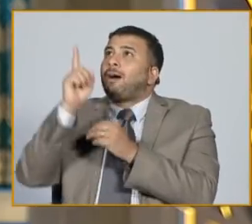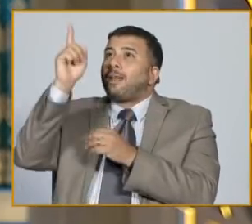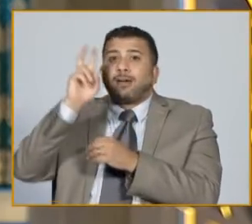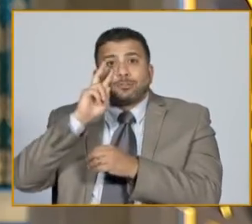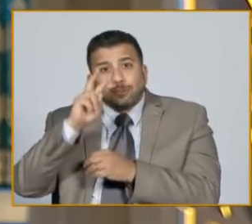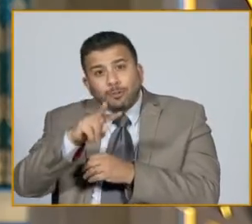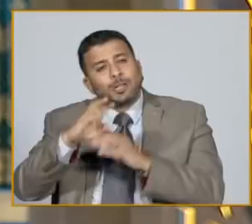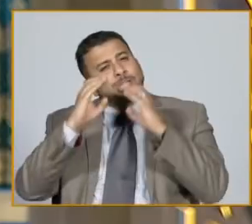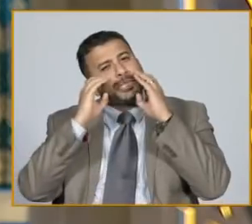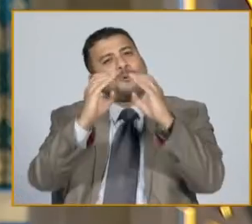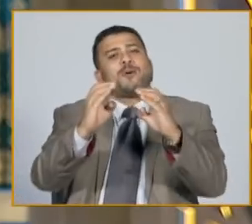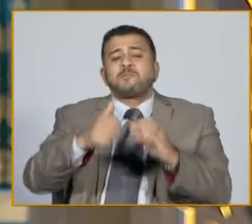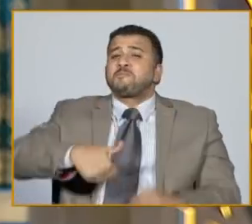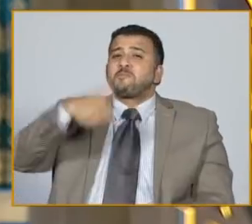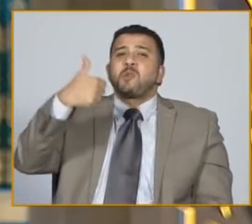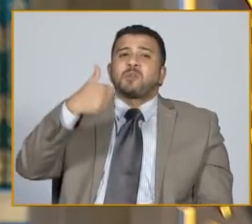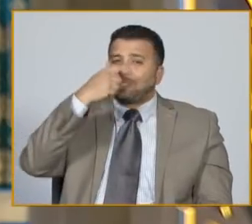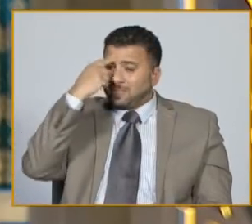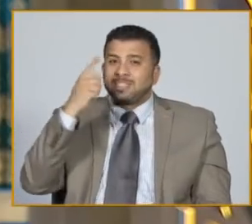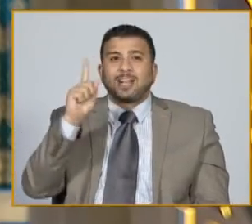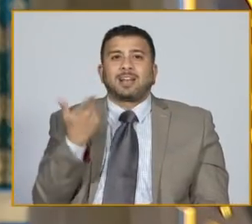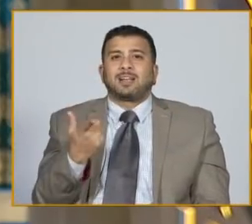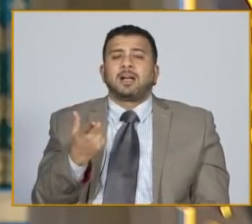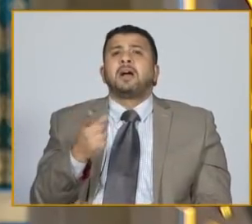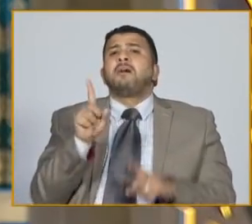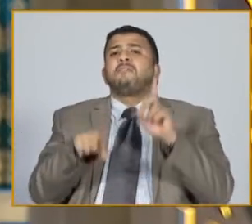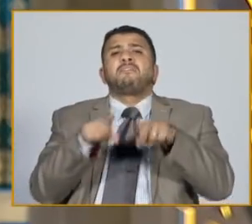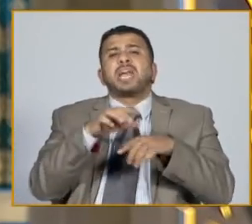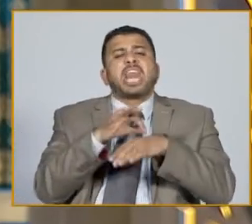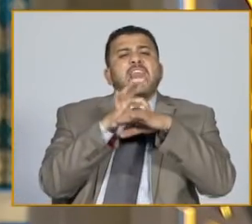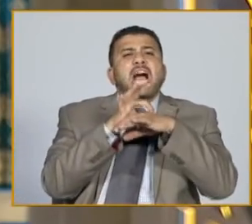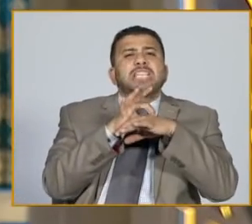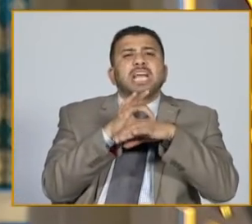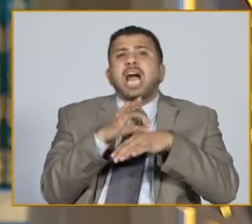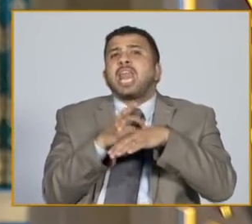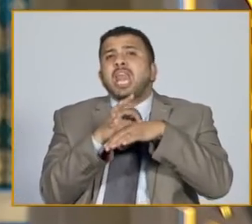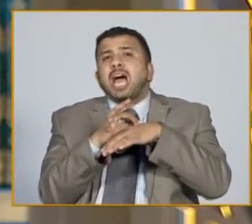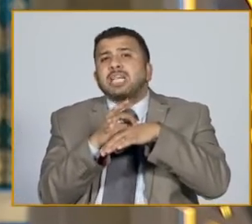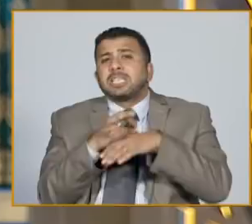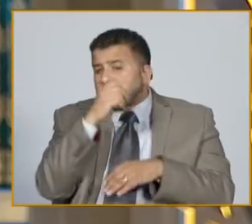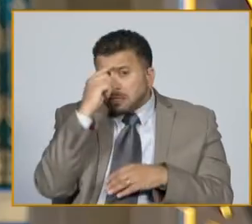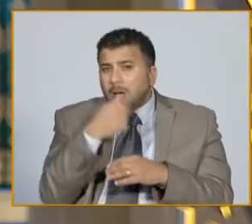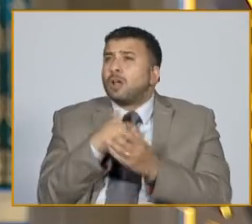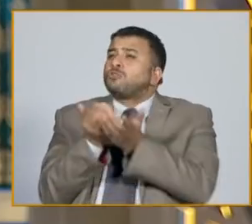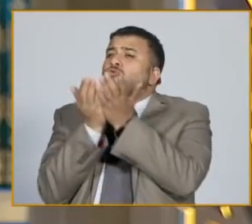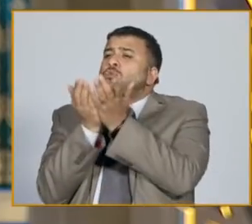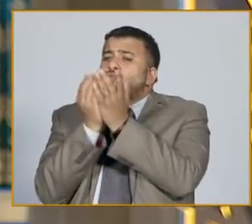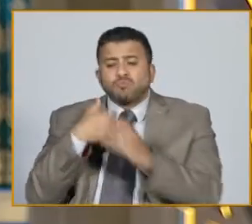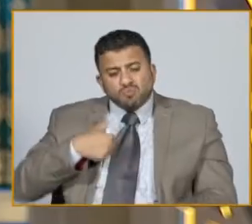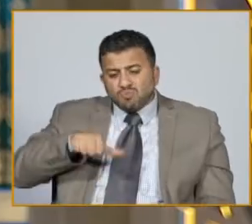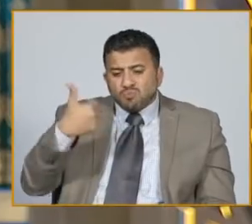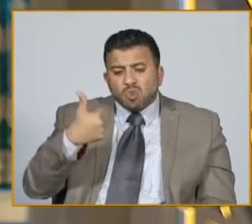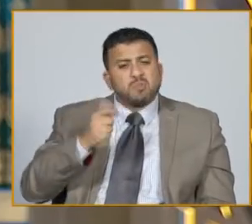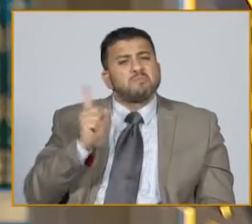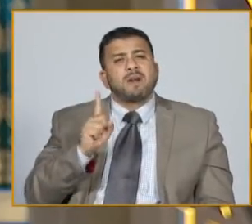الموانع. ولذلك بعض الناس يدعو فلا يستجاب له، هذا إما أن يكون قد ادخر الله له من الأجر مثله، أو دفع